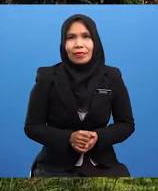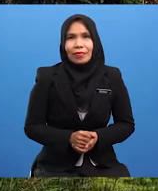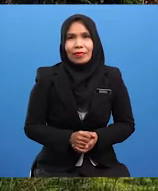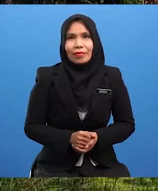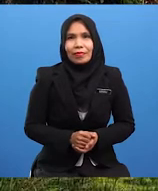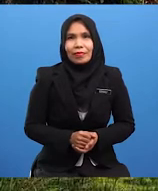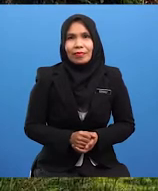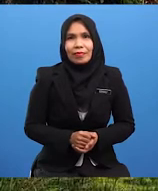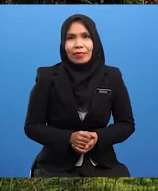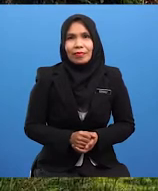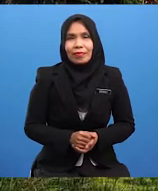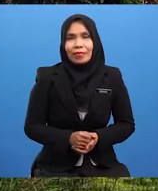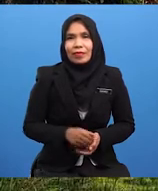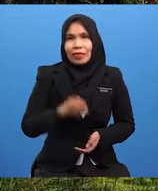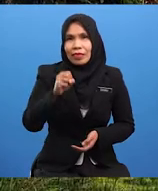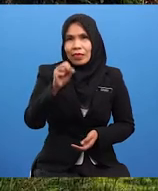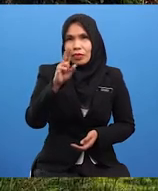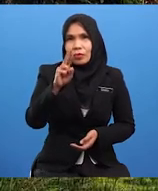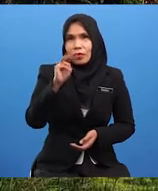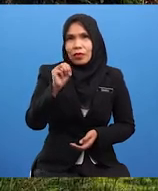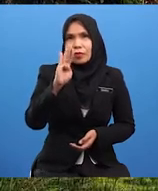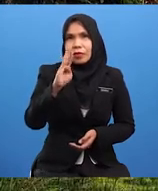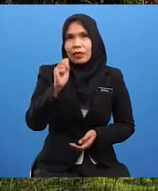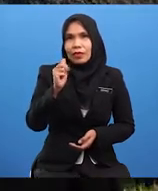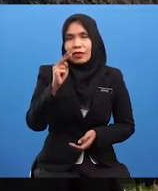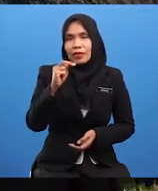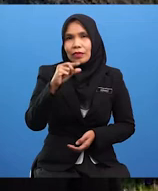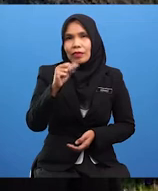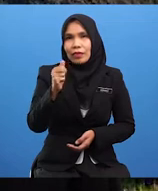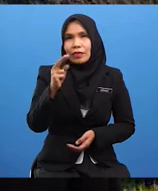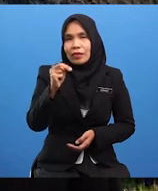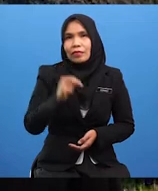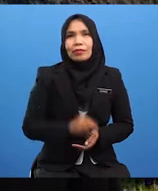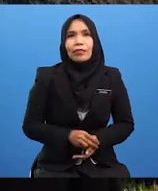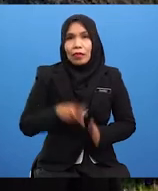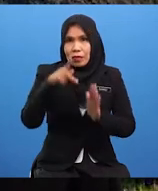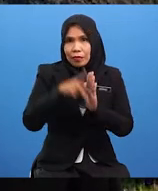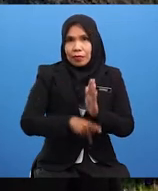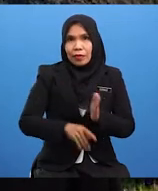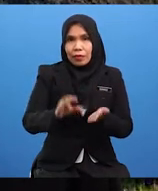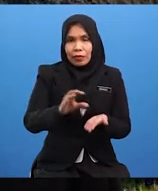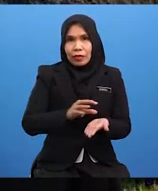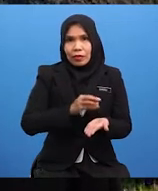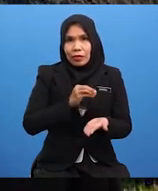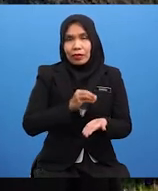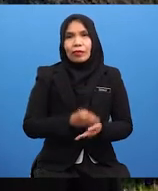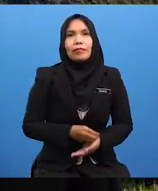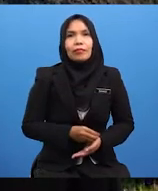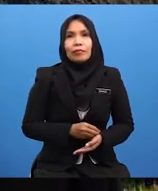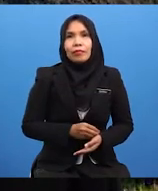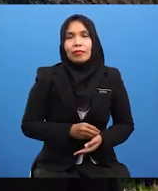dunia mahupun pengkarya tempatan? Sekarang, peranan murid-murid